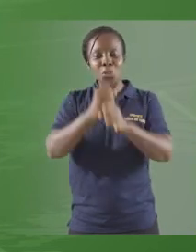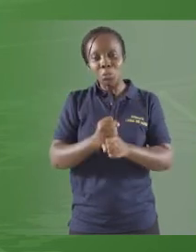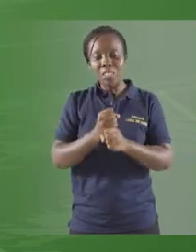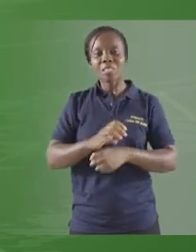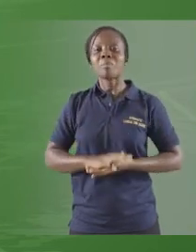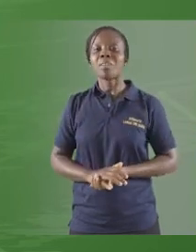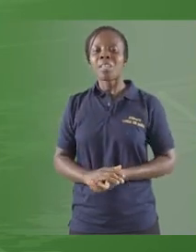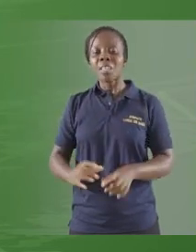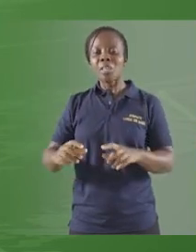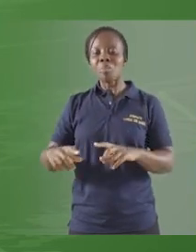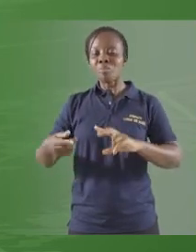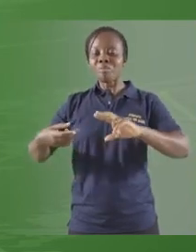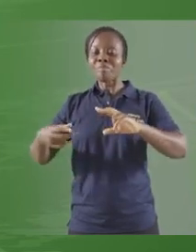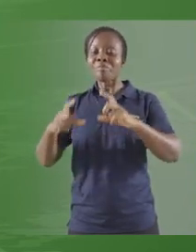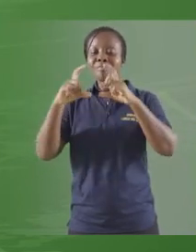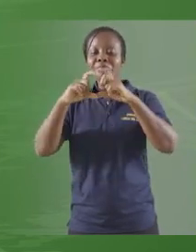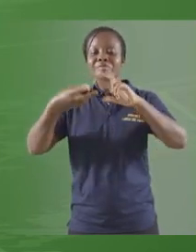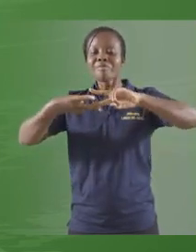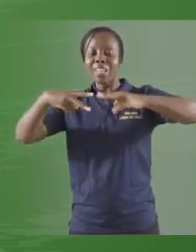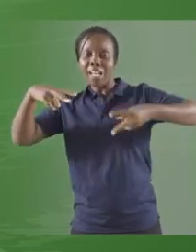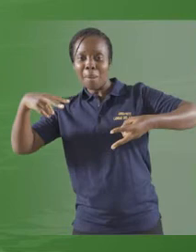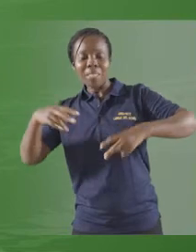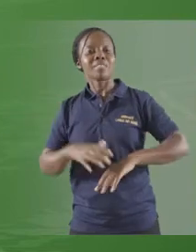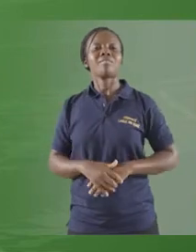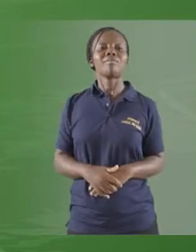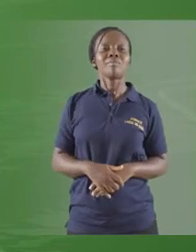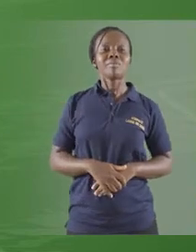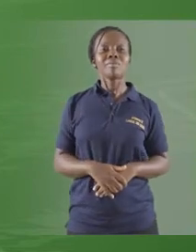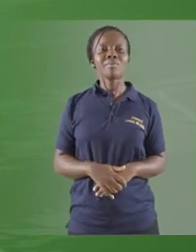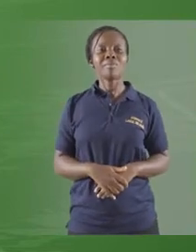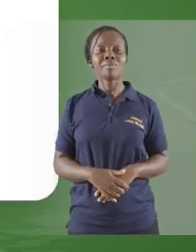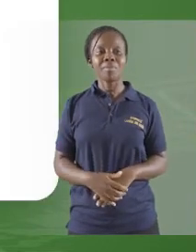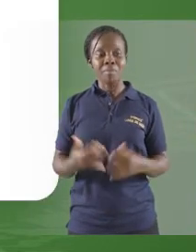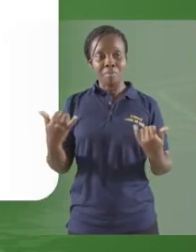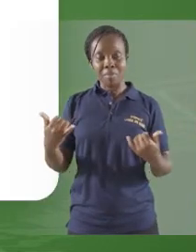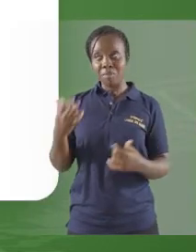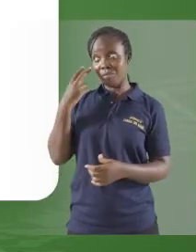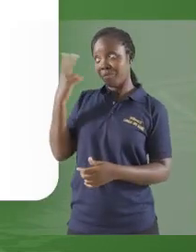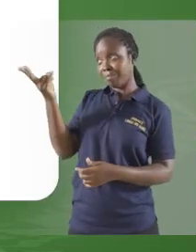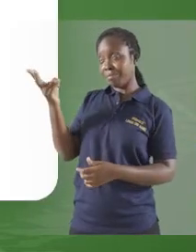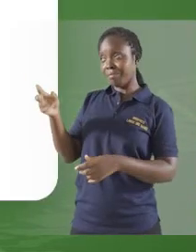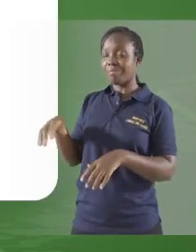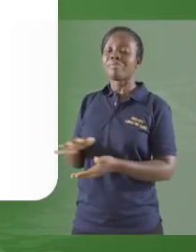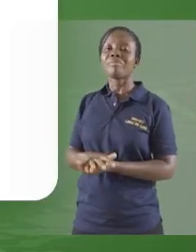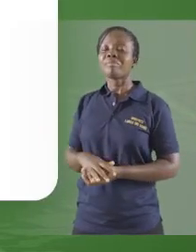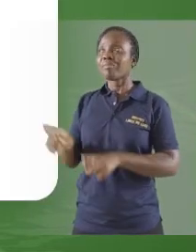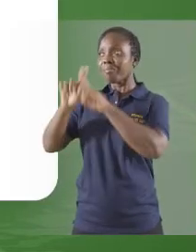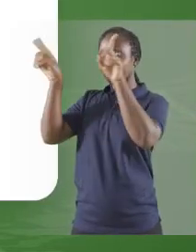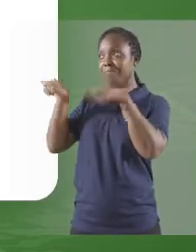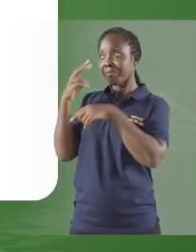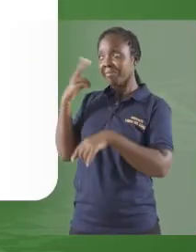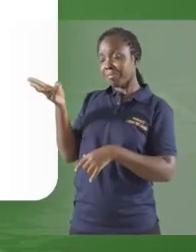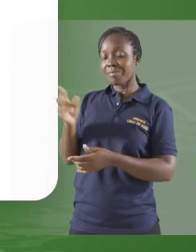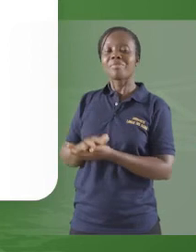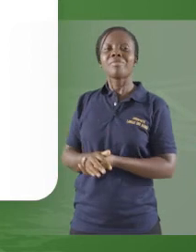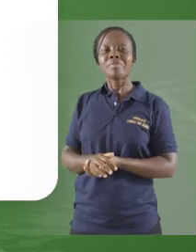parents. En ce qui concerne la femme, grand 2, 1,